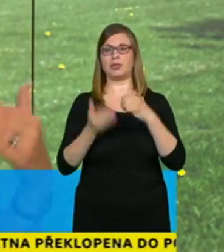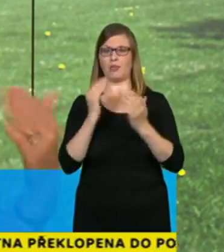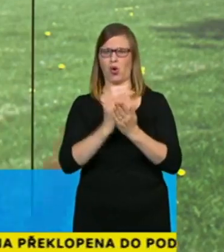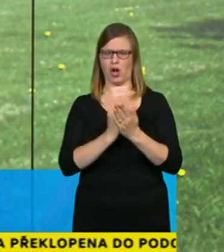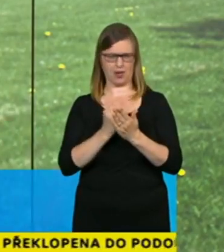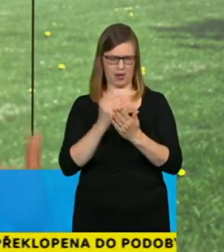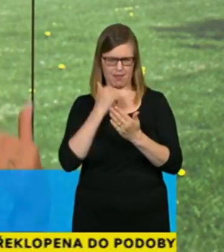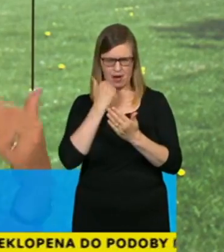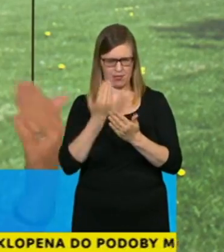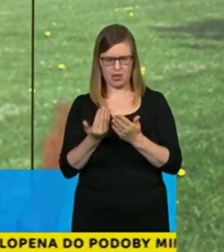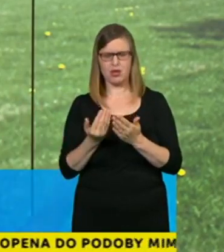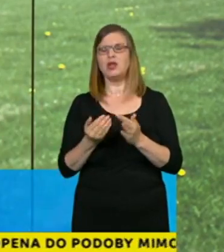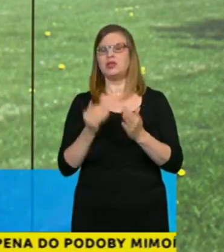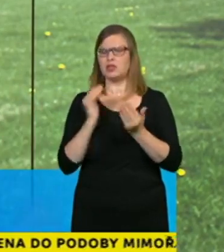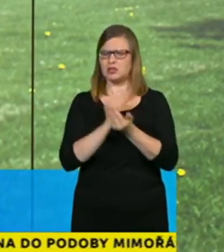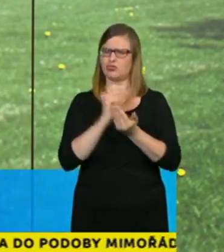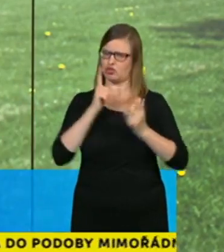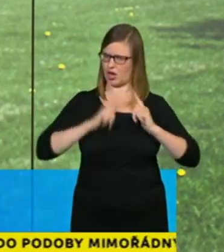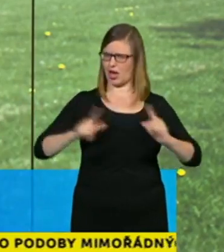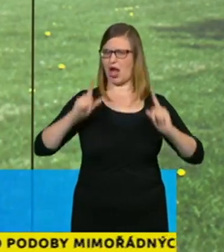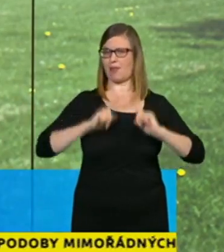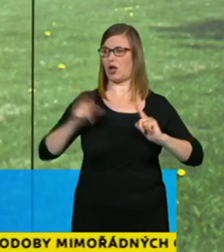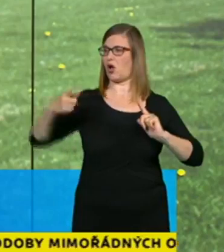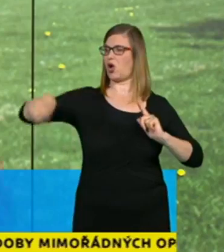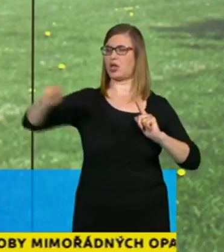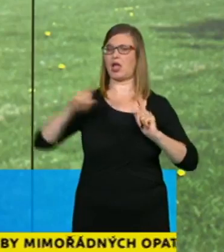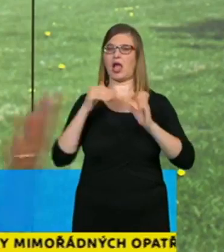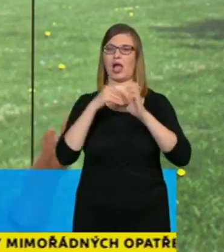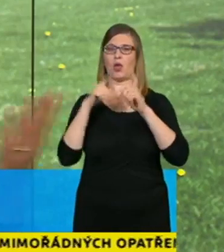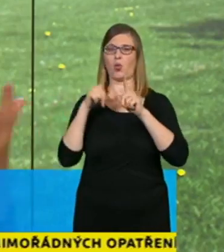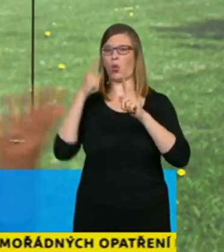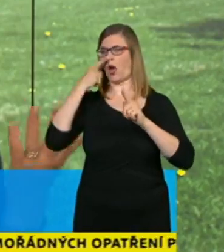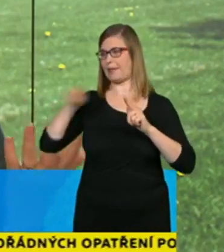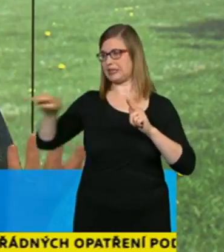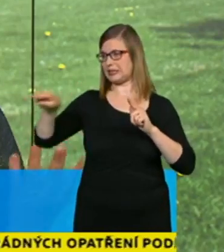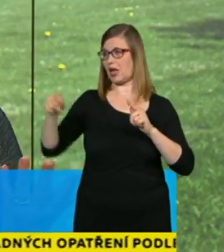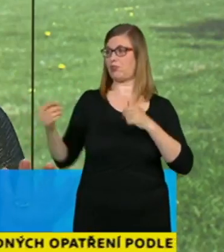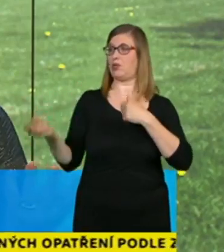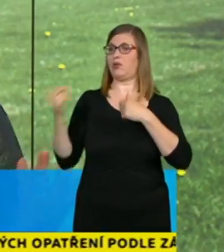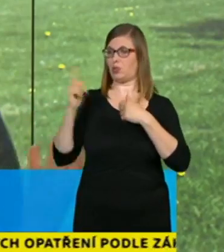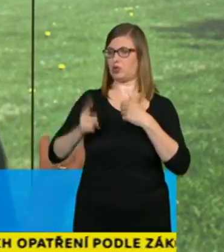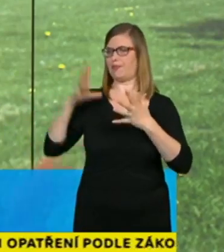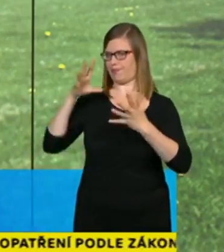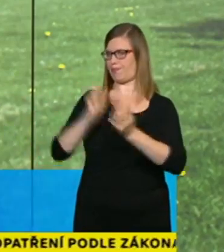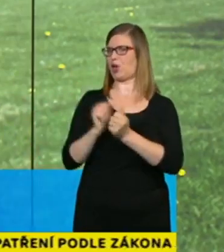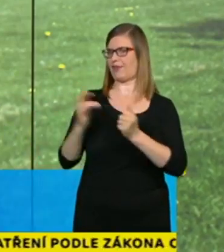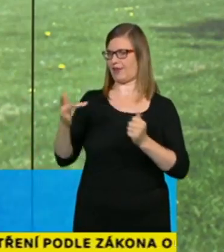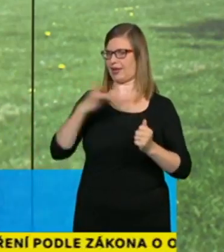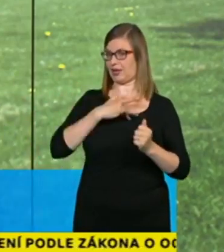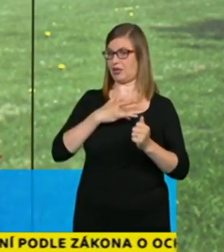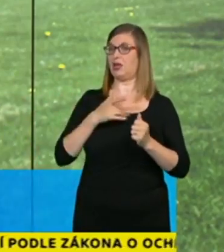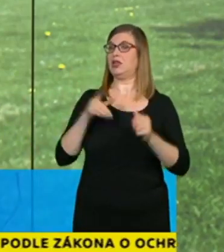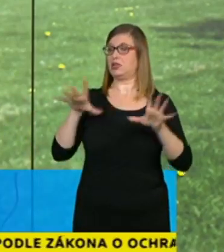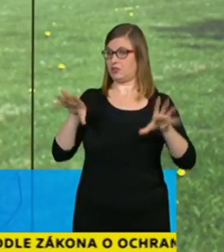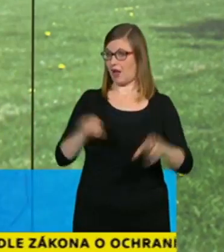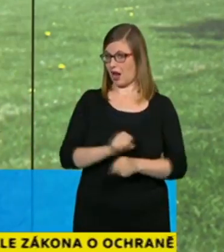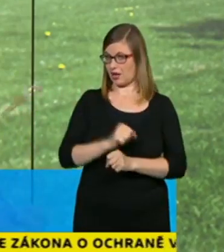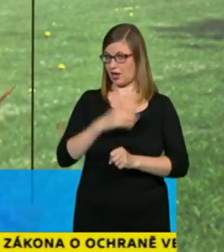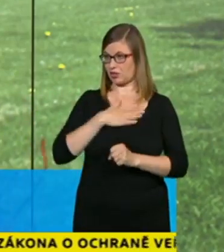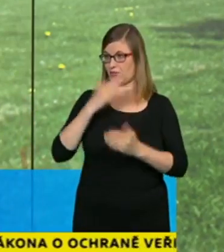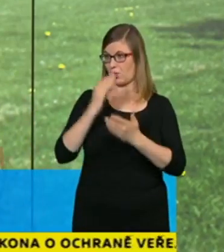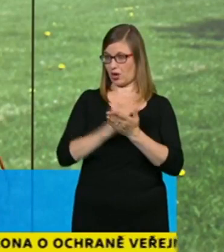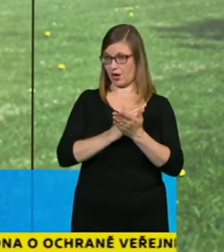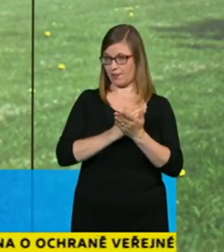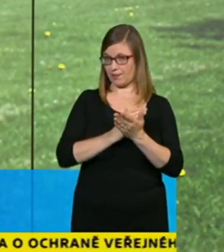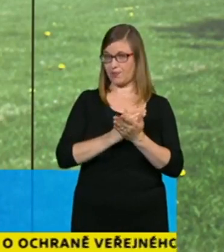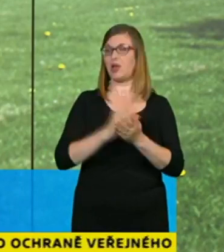na notifikaci z Evropské komise. Očekáváme, že snad tak do týdne by tady teoreticky tento týden tady mohla být a